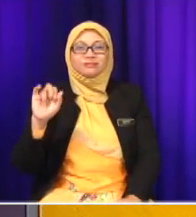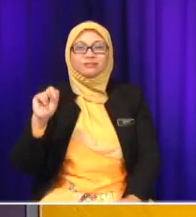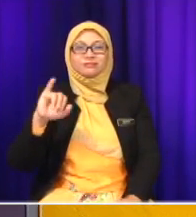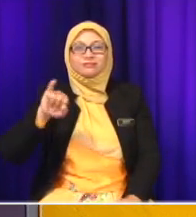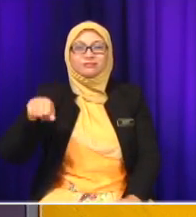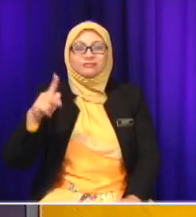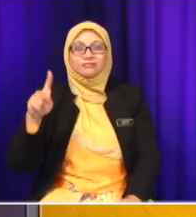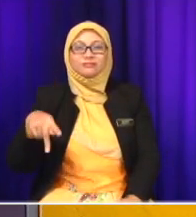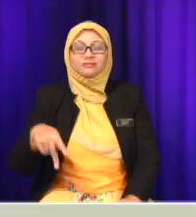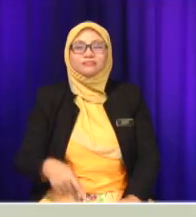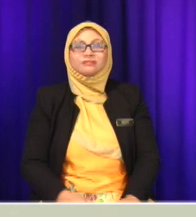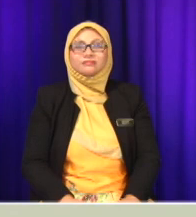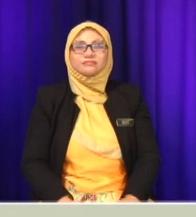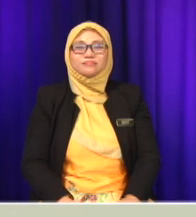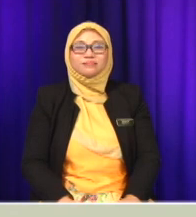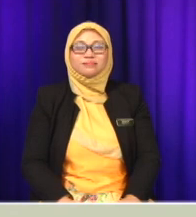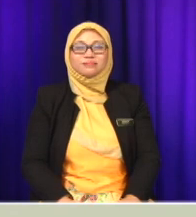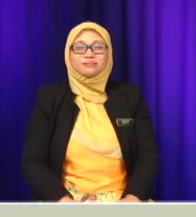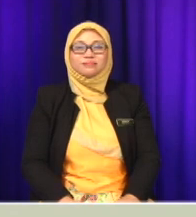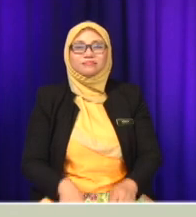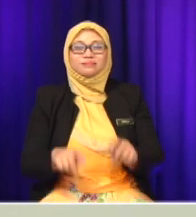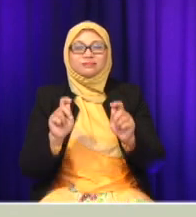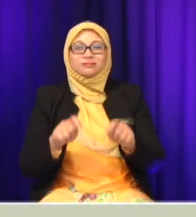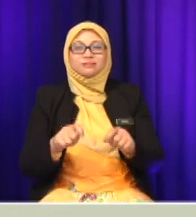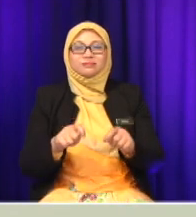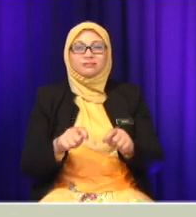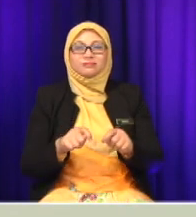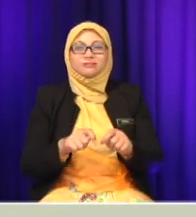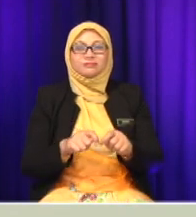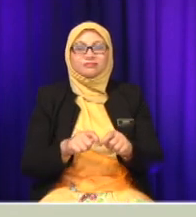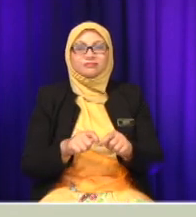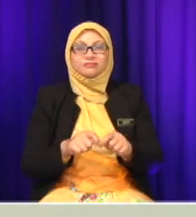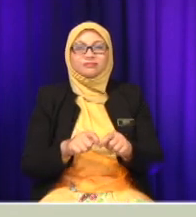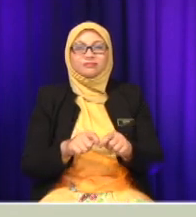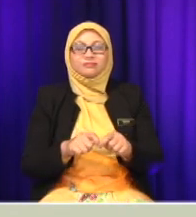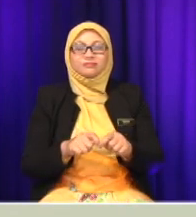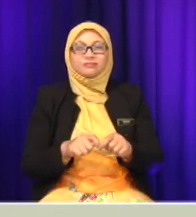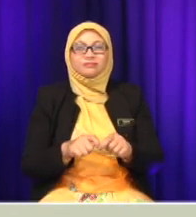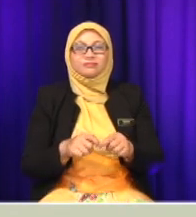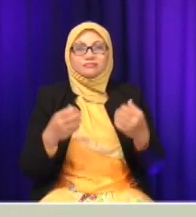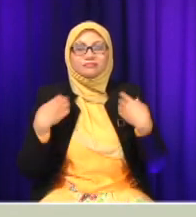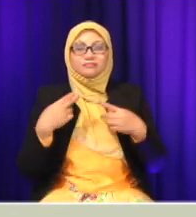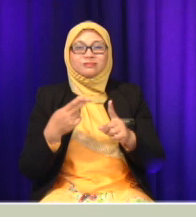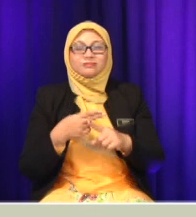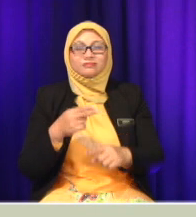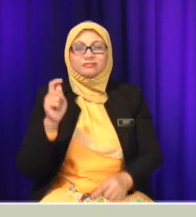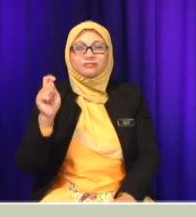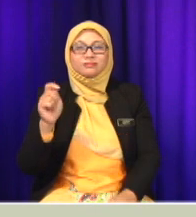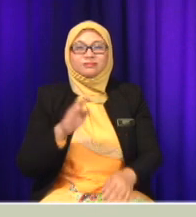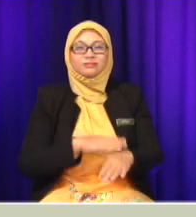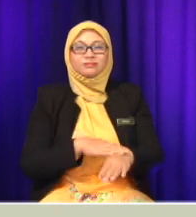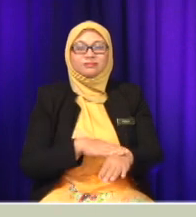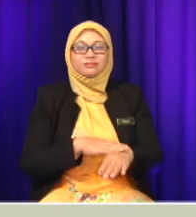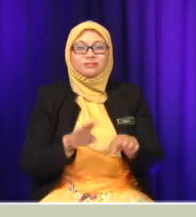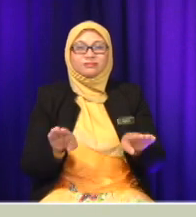pastikan tanda t pada Magneto sejajar dengan kotak engkol Oke ataupun pada penutup Magneto itu